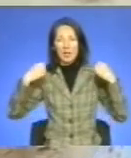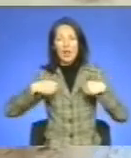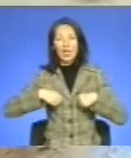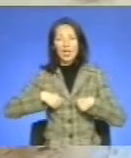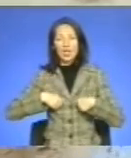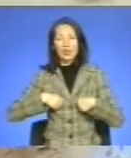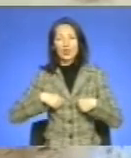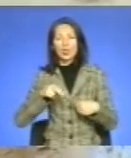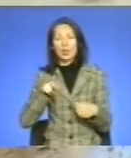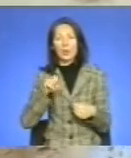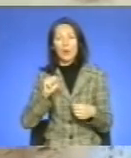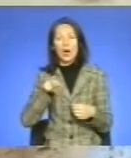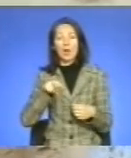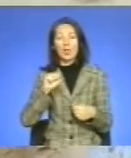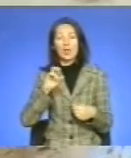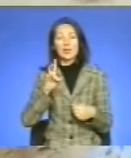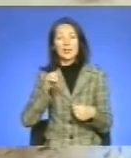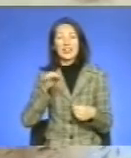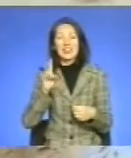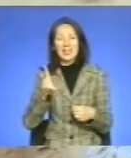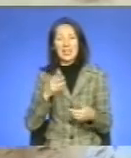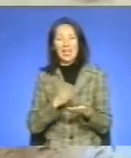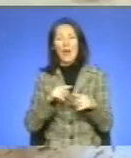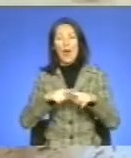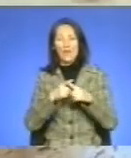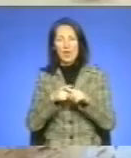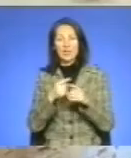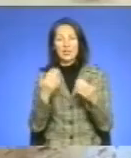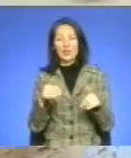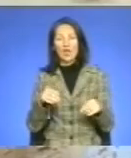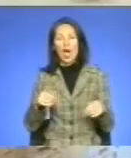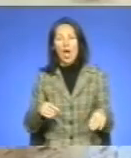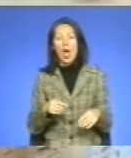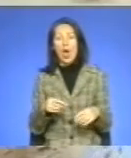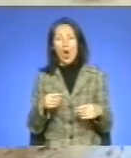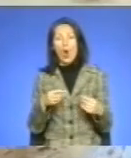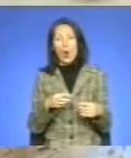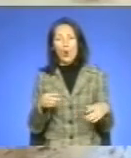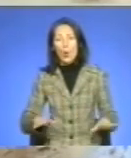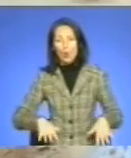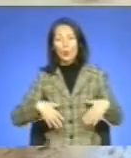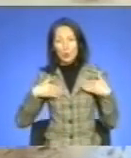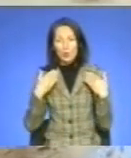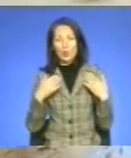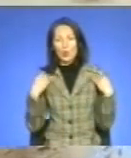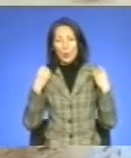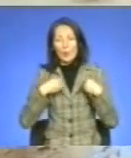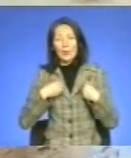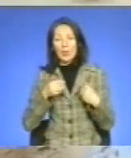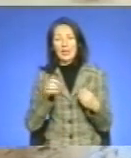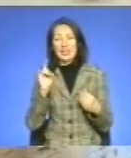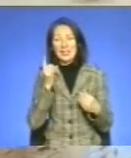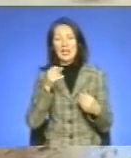такі вон палантіни. І в'яжеться вже і костюми, і дитячі, і дорослі. Це зараз